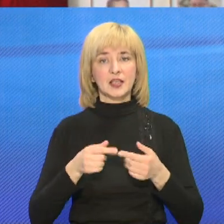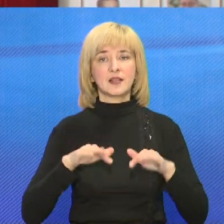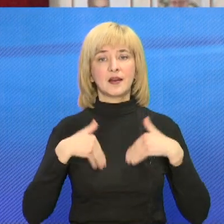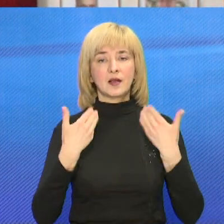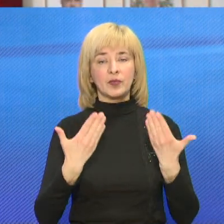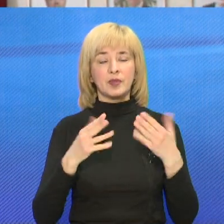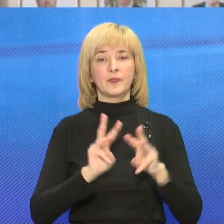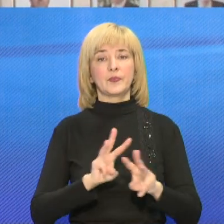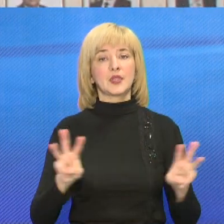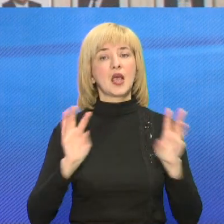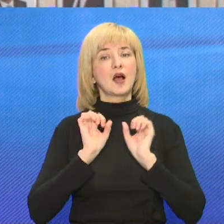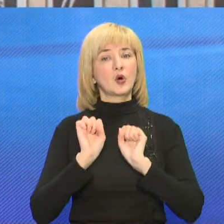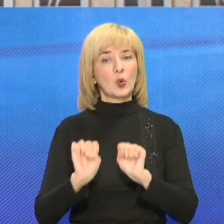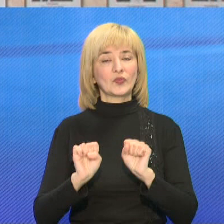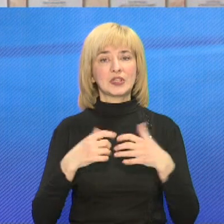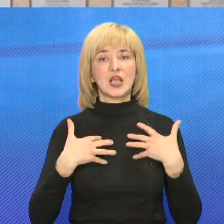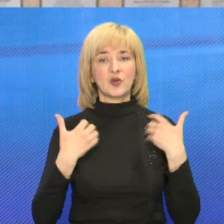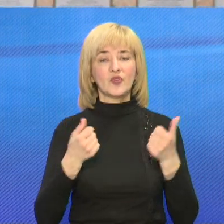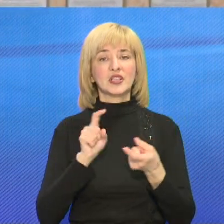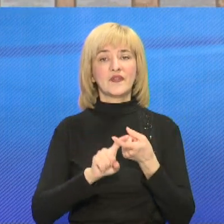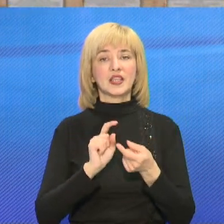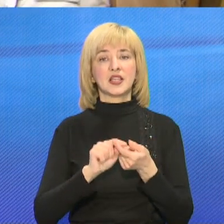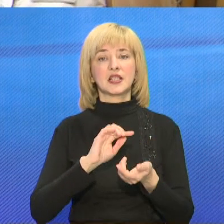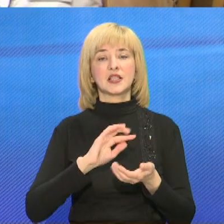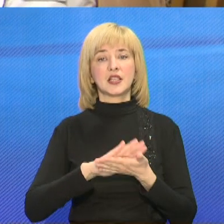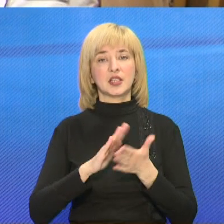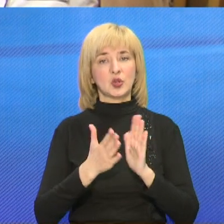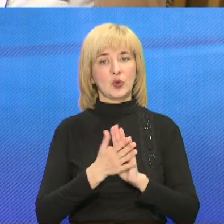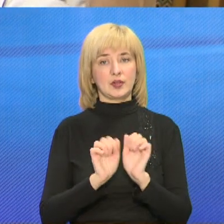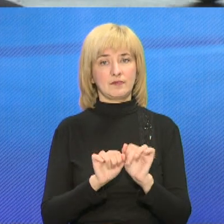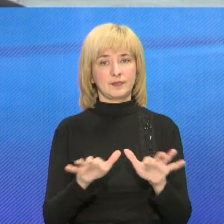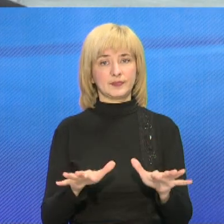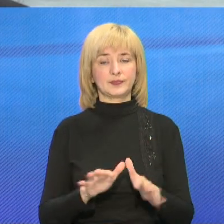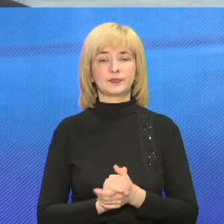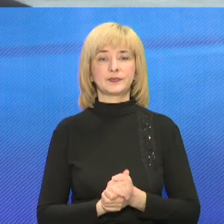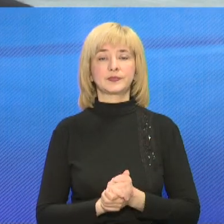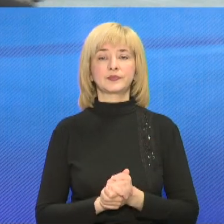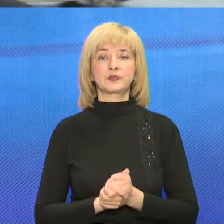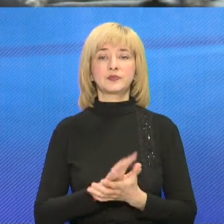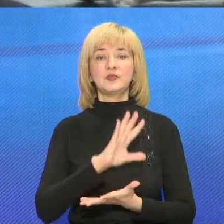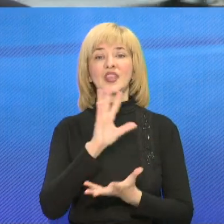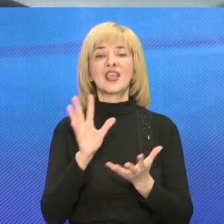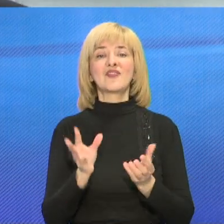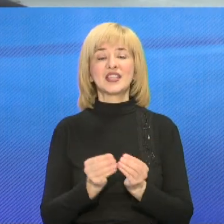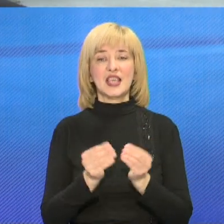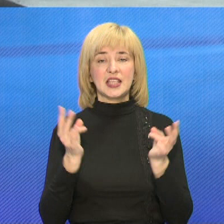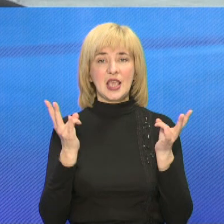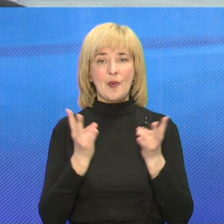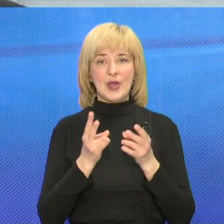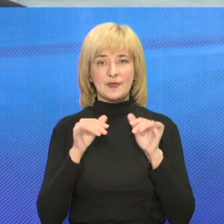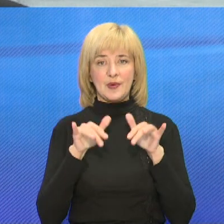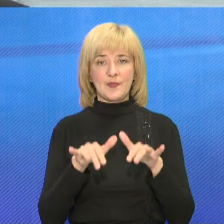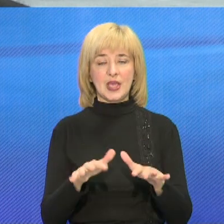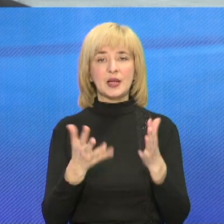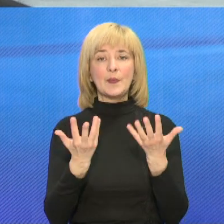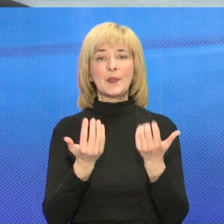здароўя, звязаных з бягучай эпідэміялагічнай сітуацыяй. Все необходимые меры приняты,